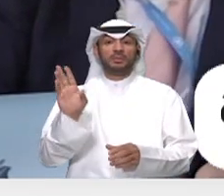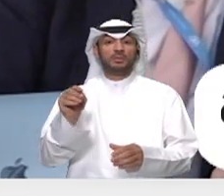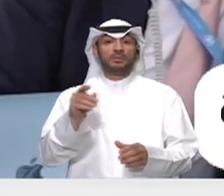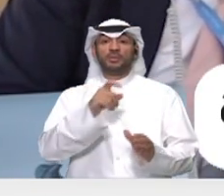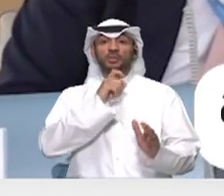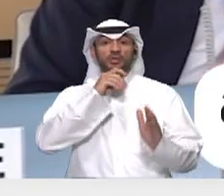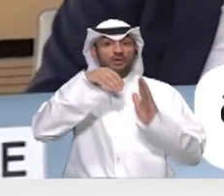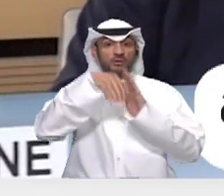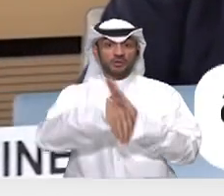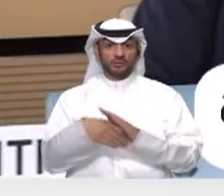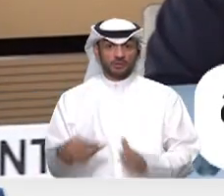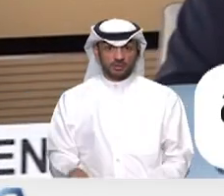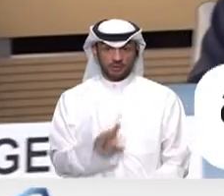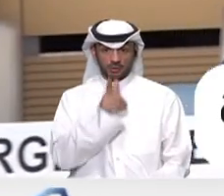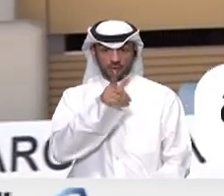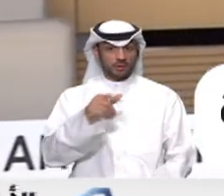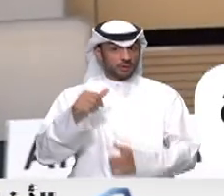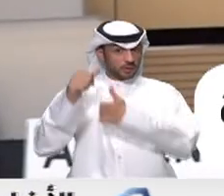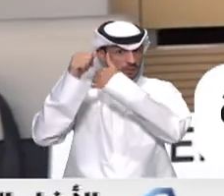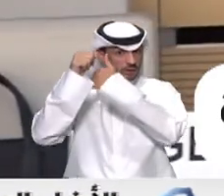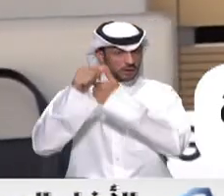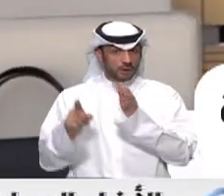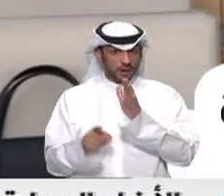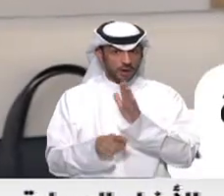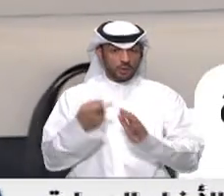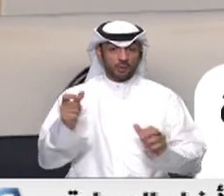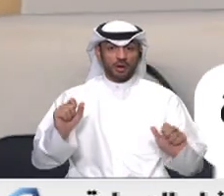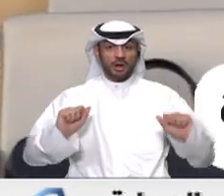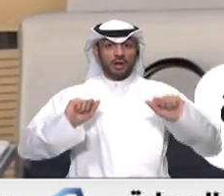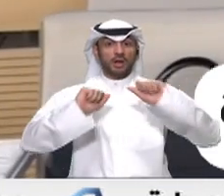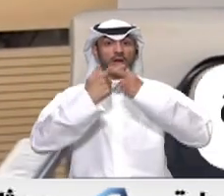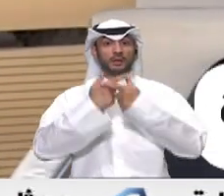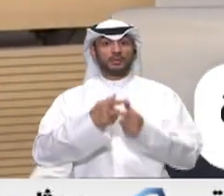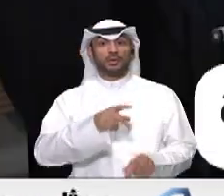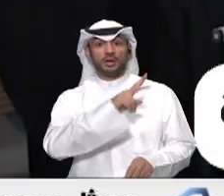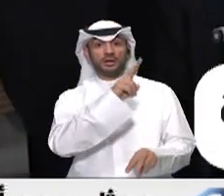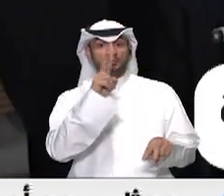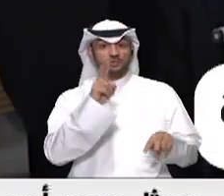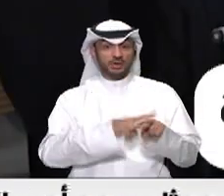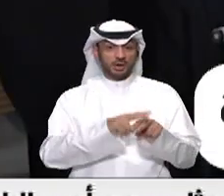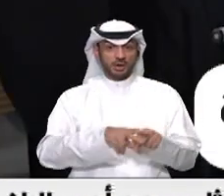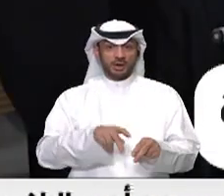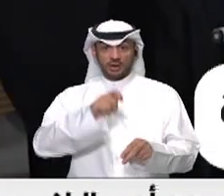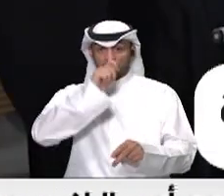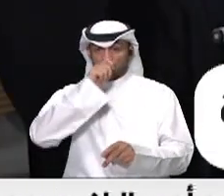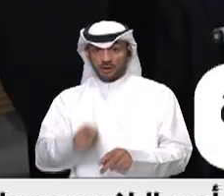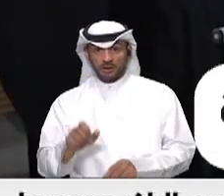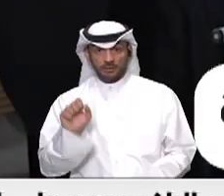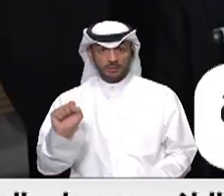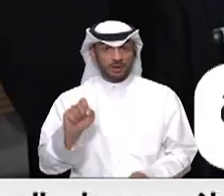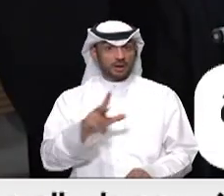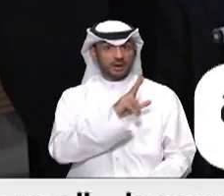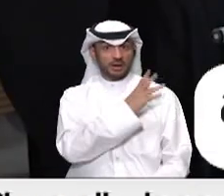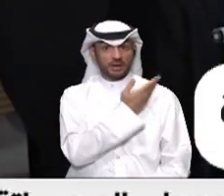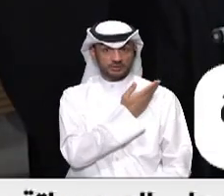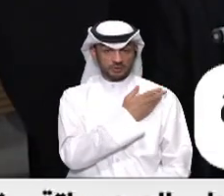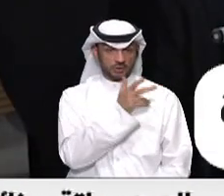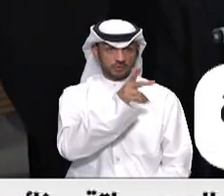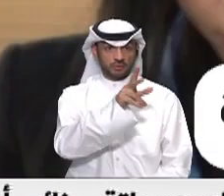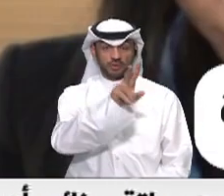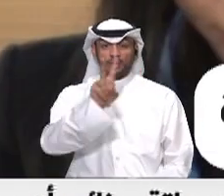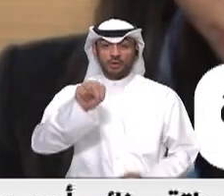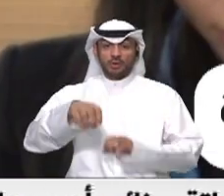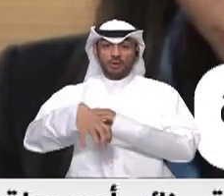الدوليه قبيل الذكرى الاولى لبدايه العدوان الاسرائيلي على غزه ناقش مجلس حقوق الانسان الاوضاع في